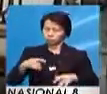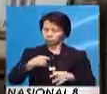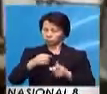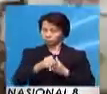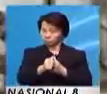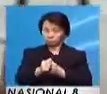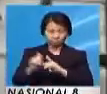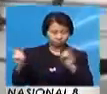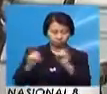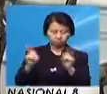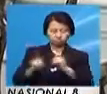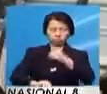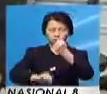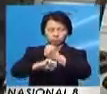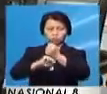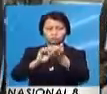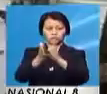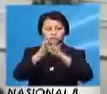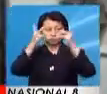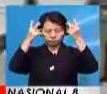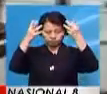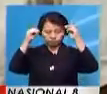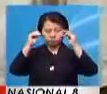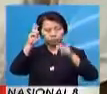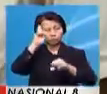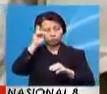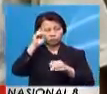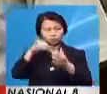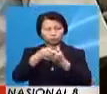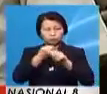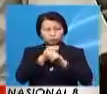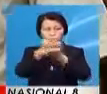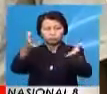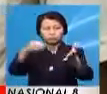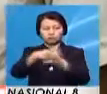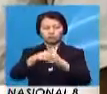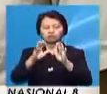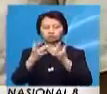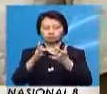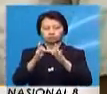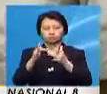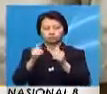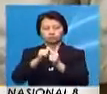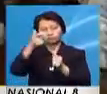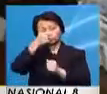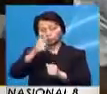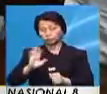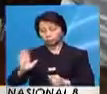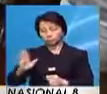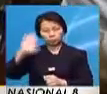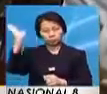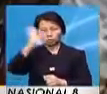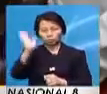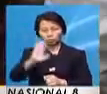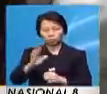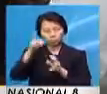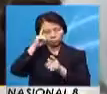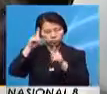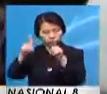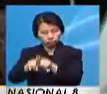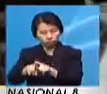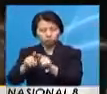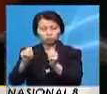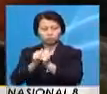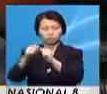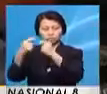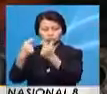gerakan menyokongnya menjadi Perdana Menteri seperti yang disebar di media sosial kerana beliau tidak pernah bersetuju dengan